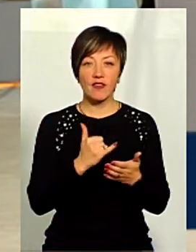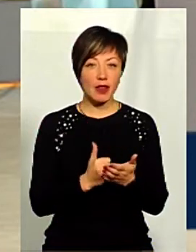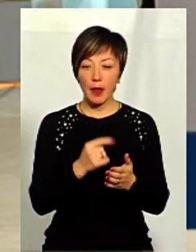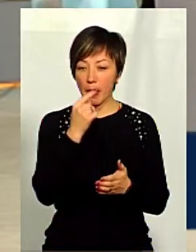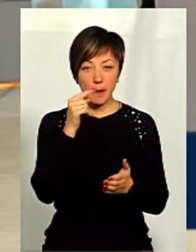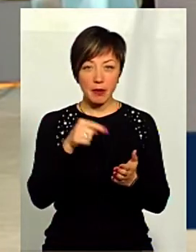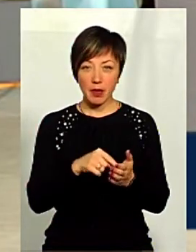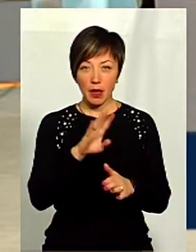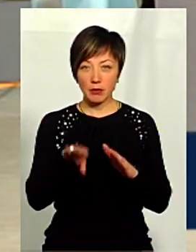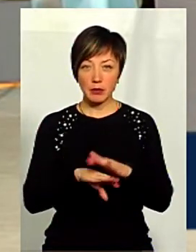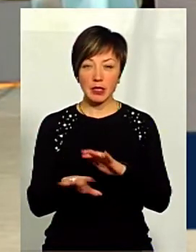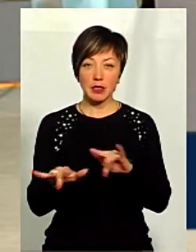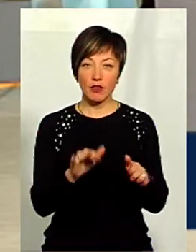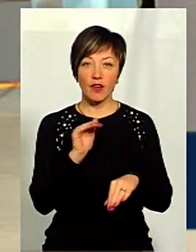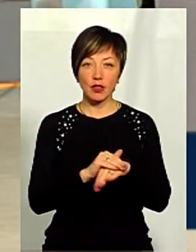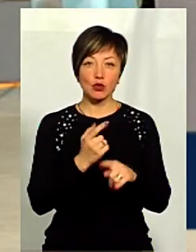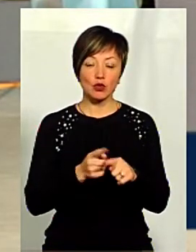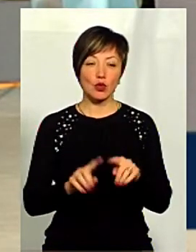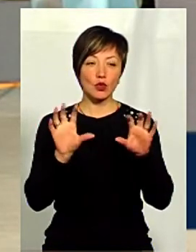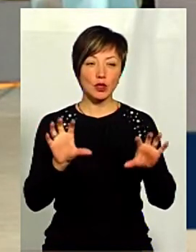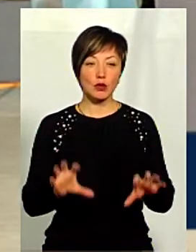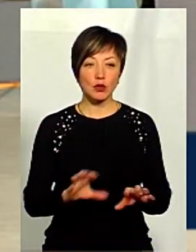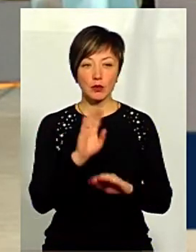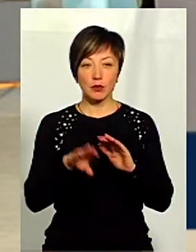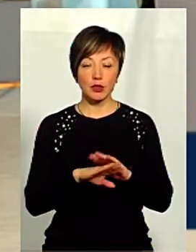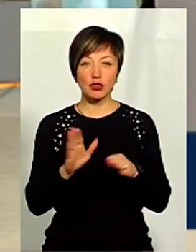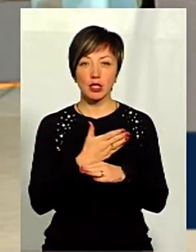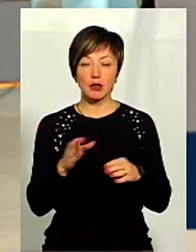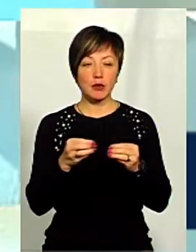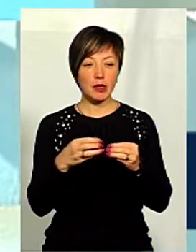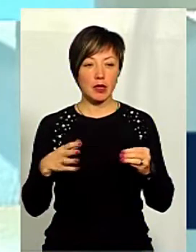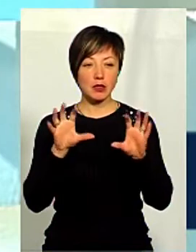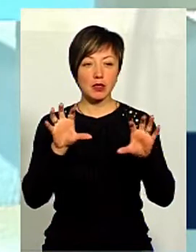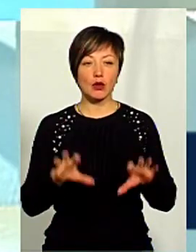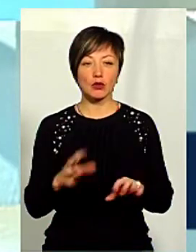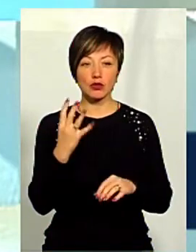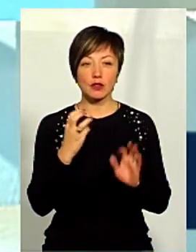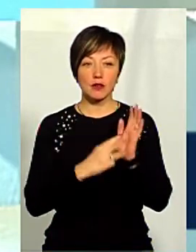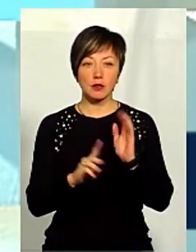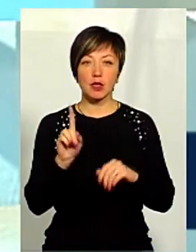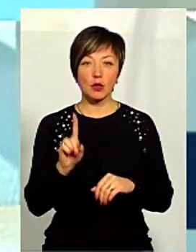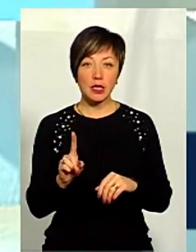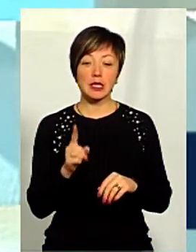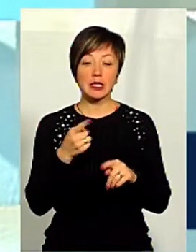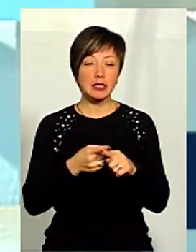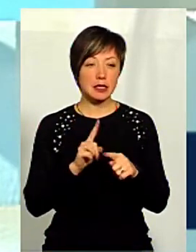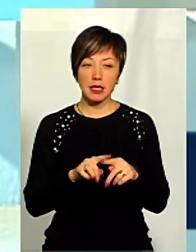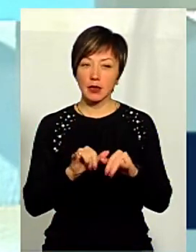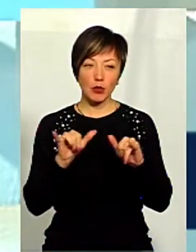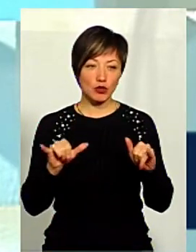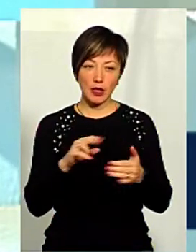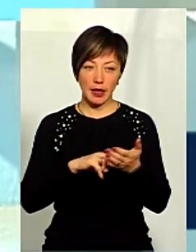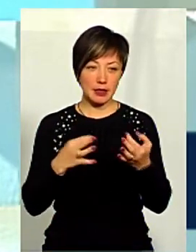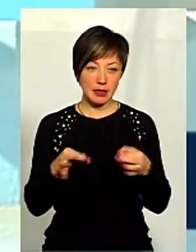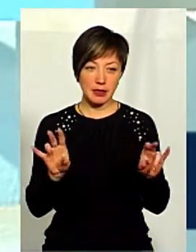під дію фактично цього закону, вони підпадають під частину 15 закону 481, де не поширюються